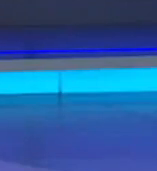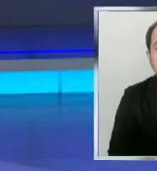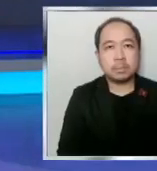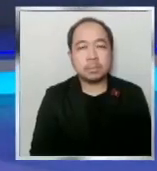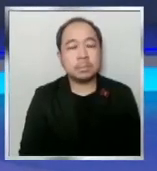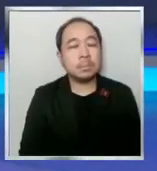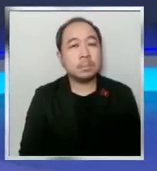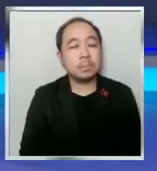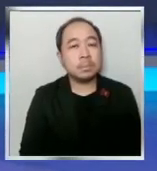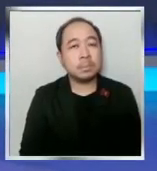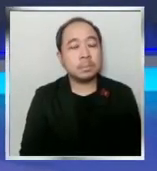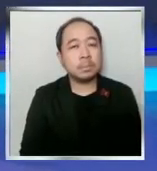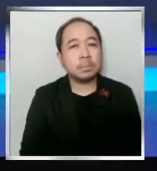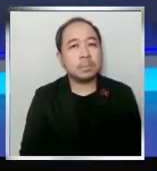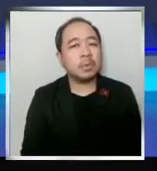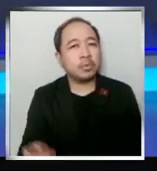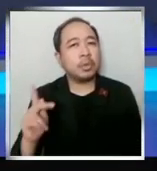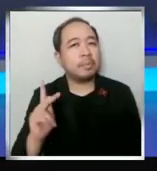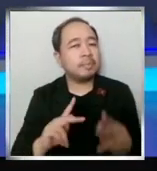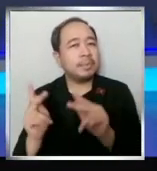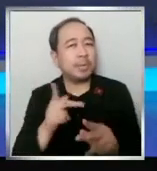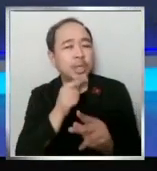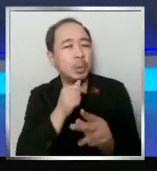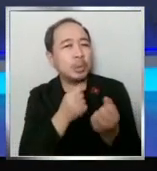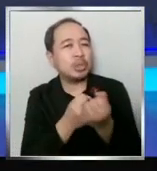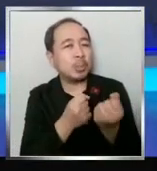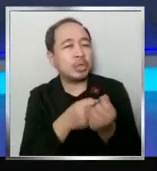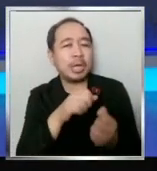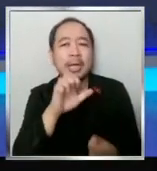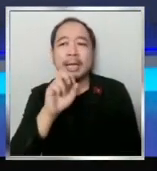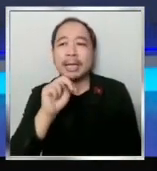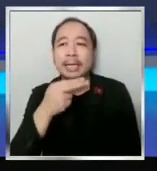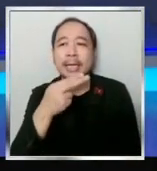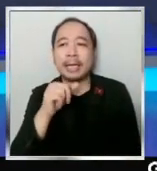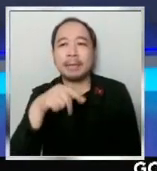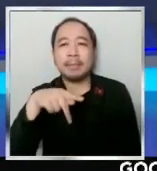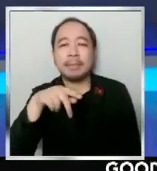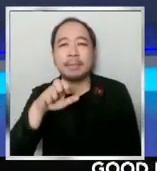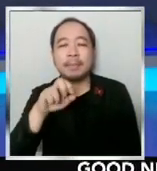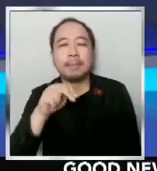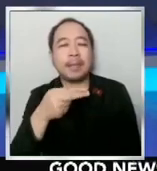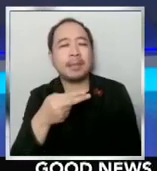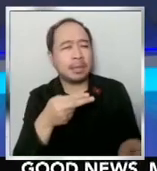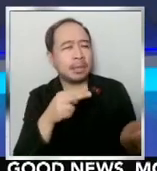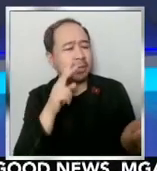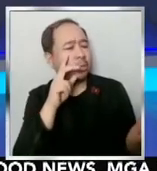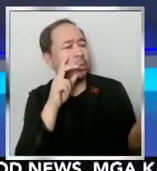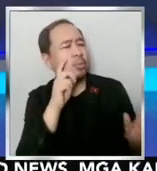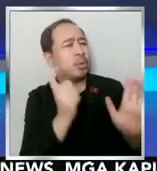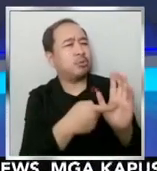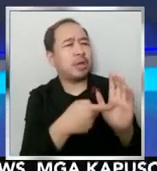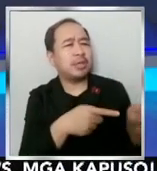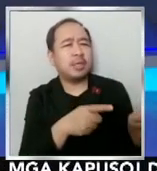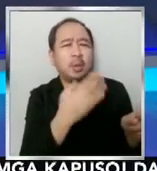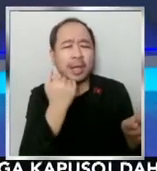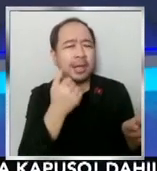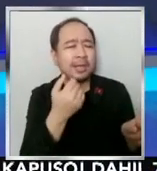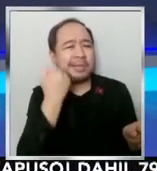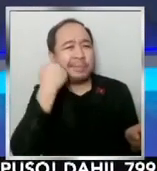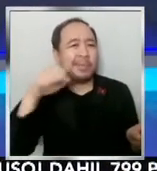Pinuna ng fans ng K-pop group na ENHYPEN ang anilay paglabag sa privacy at tila